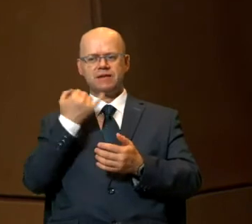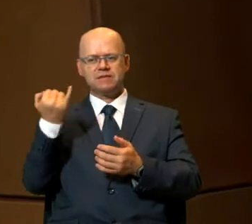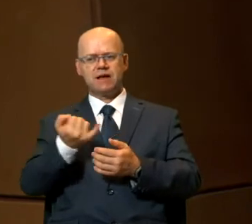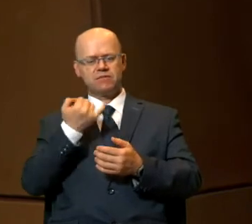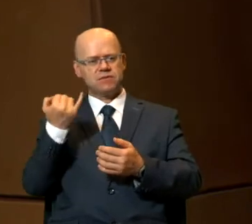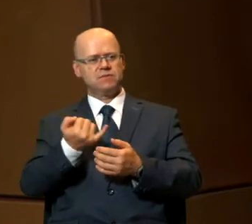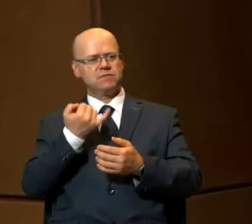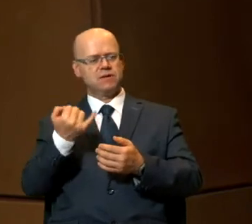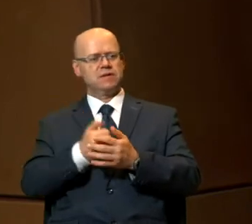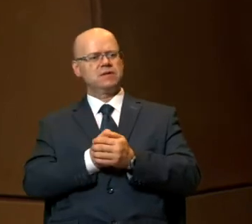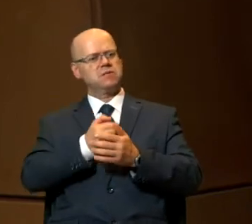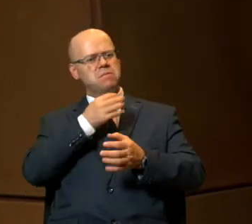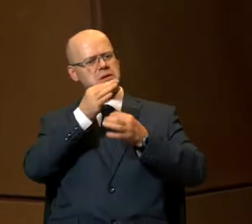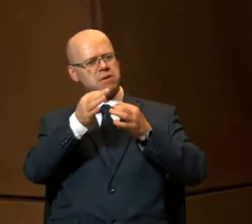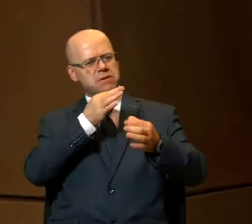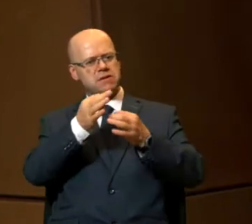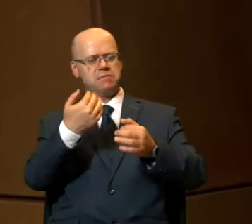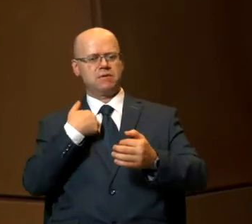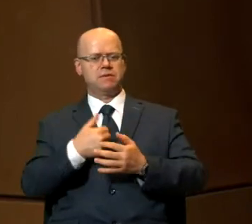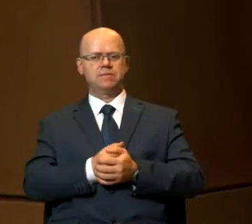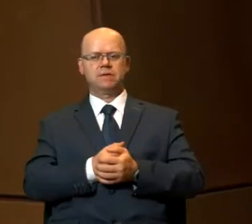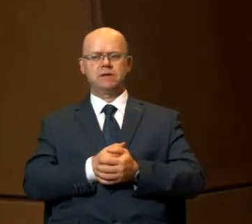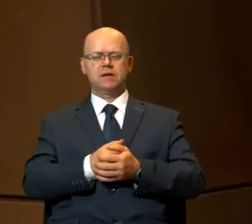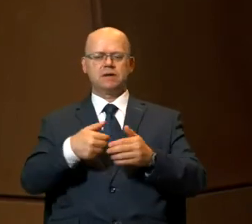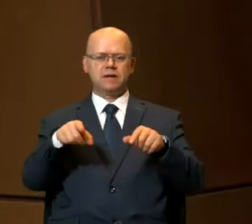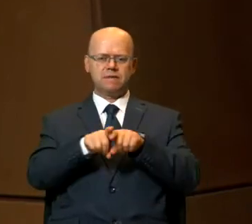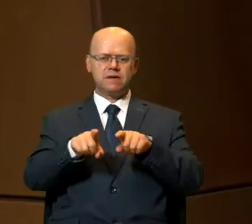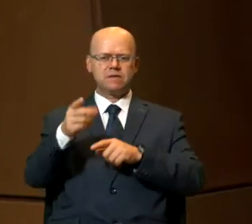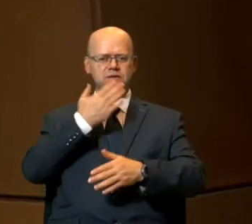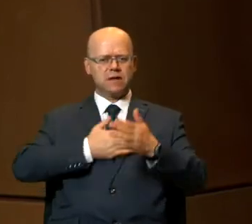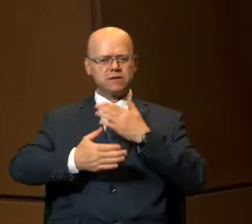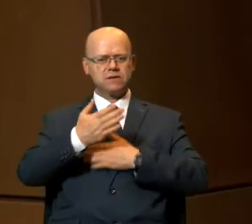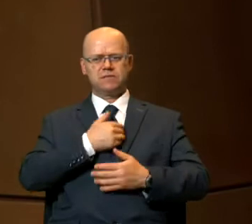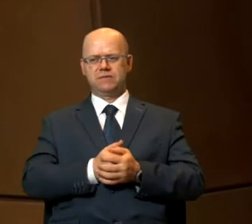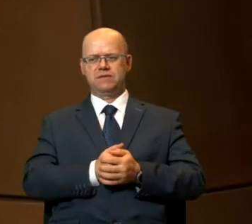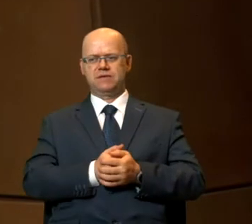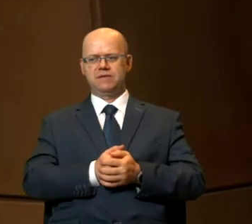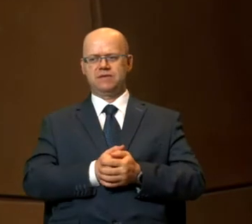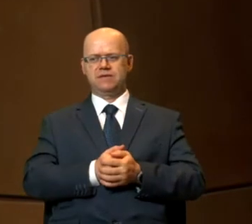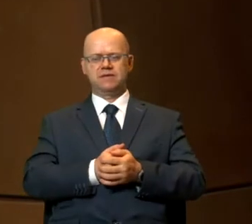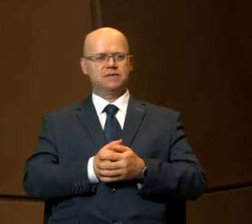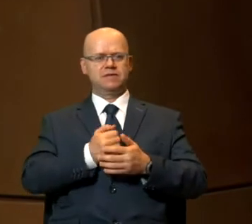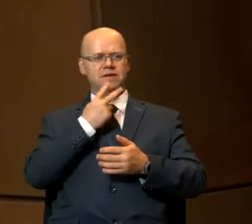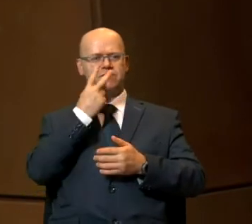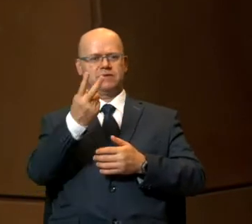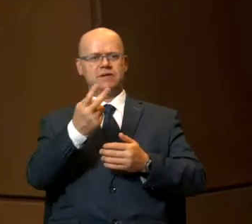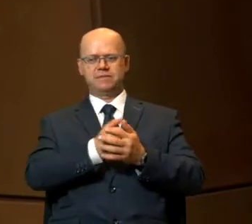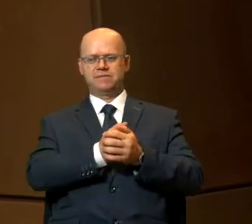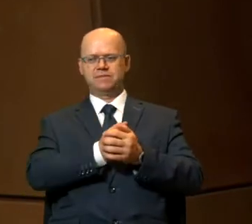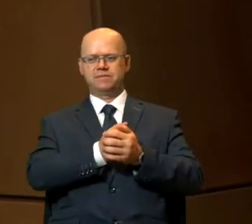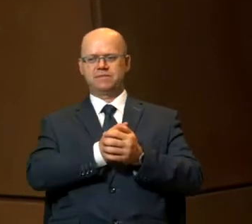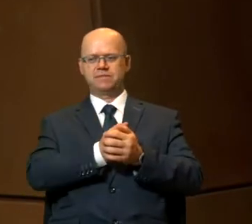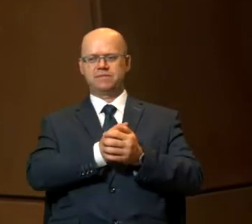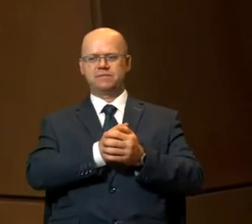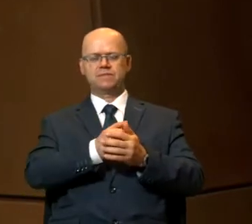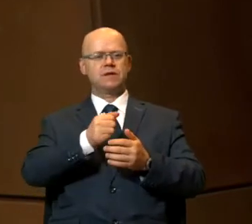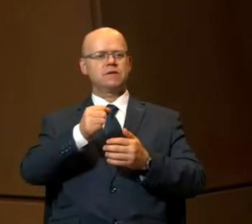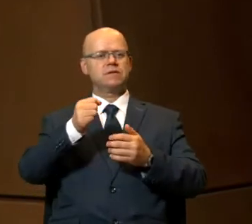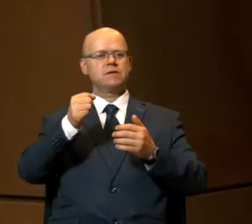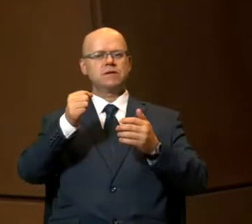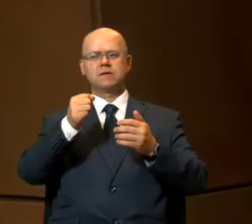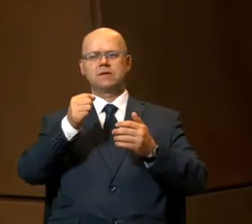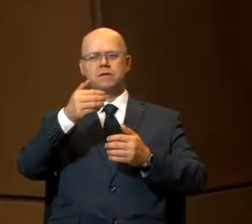stawiał też bardzo niewygodne pytania. Ale cieszę się, bo wydaje mi się, że jest z nami, jest ciemno, nie widzę dokładnie. Jest chyba Magda Adamowicz.